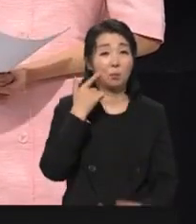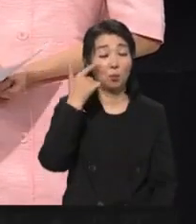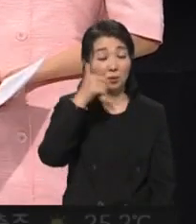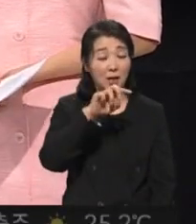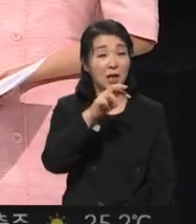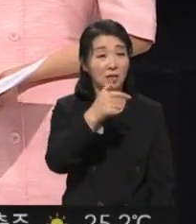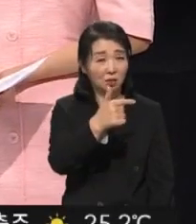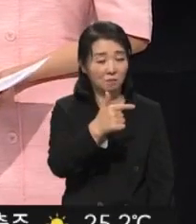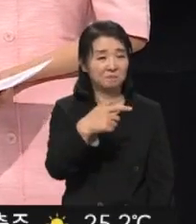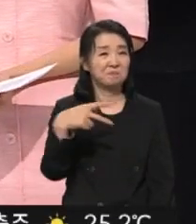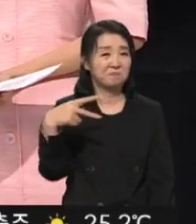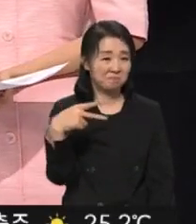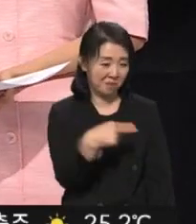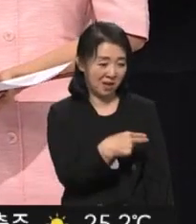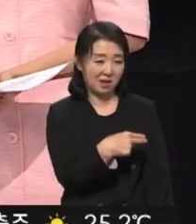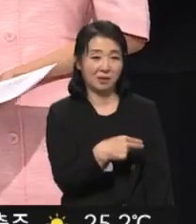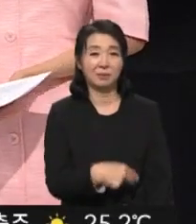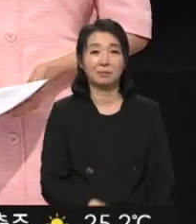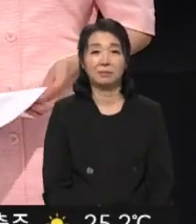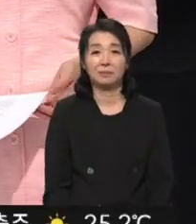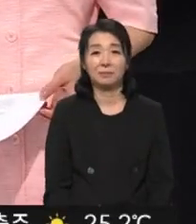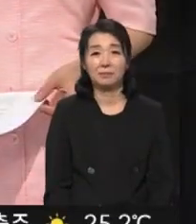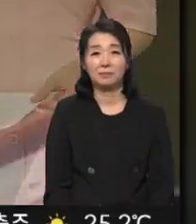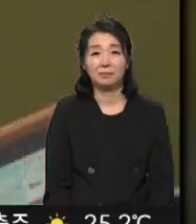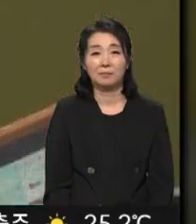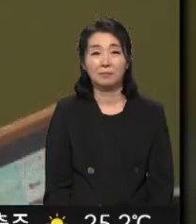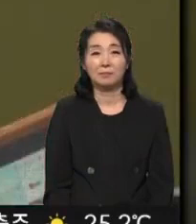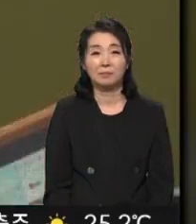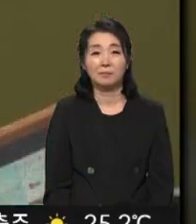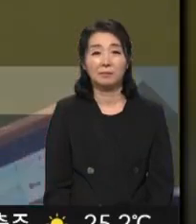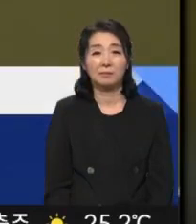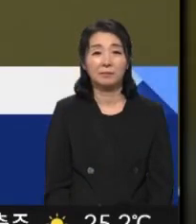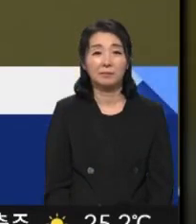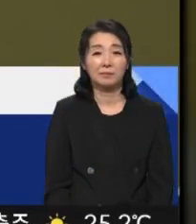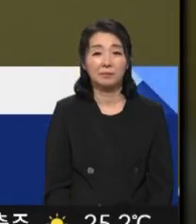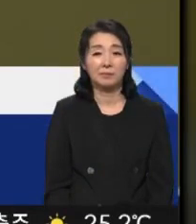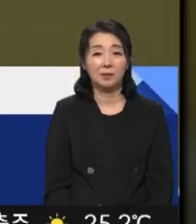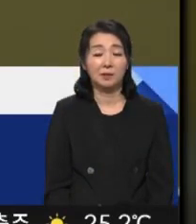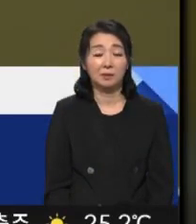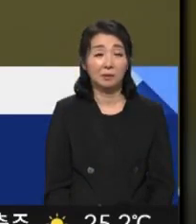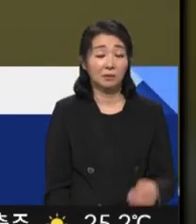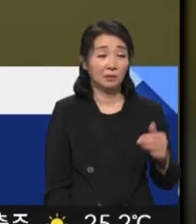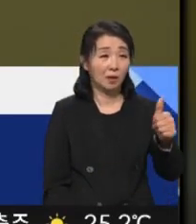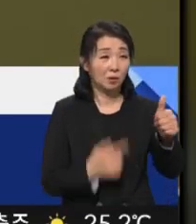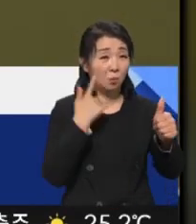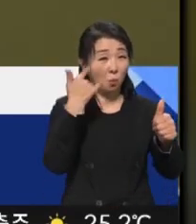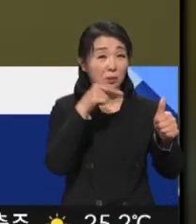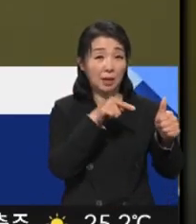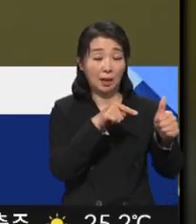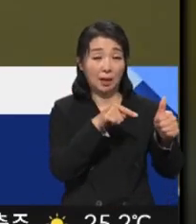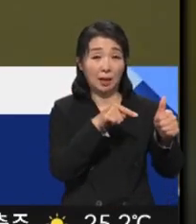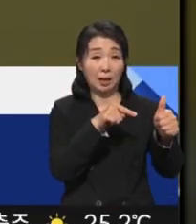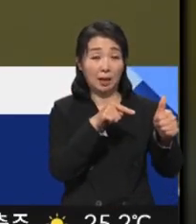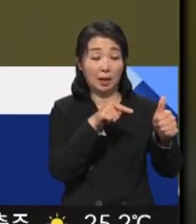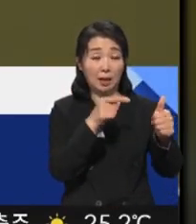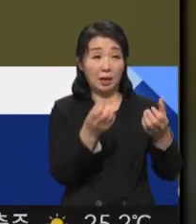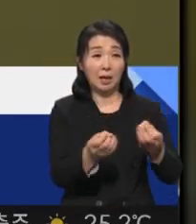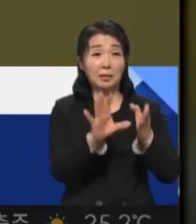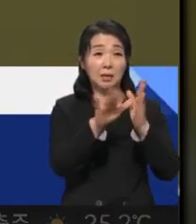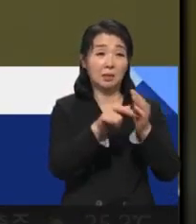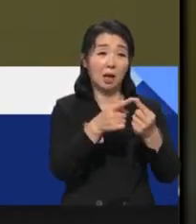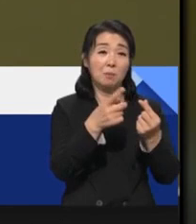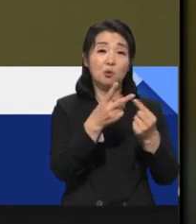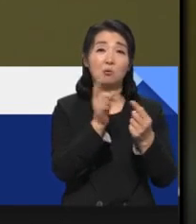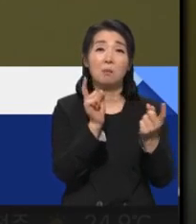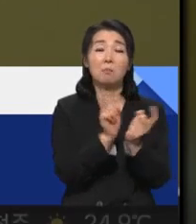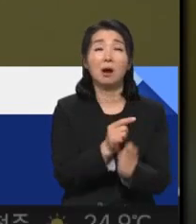씨를 손절하고 나선 겁니다. 사실은 저는 그분을 그 행사장에서 두 번 만난